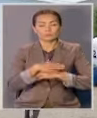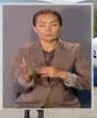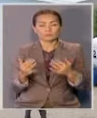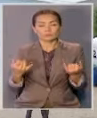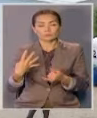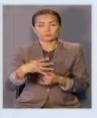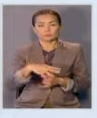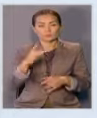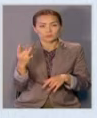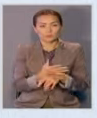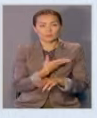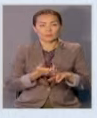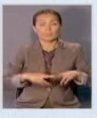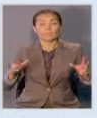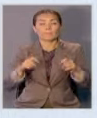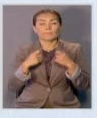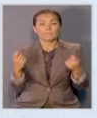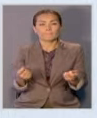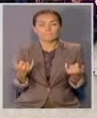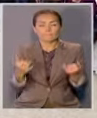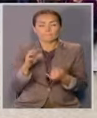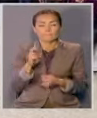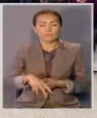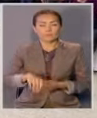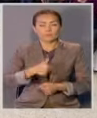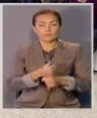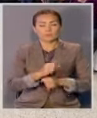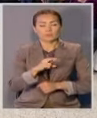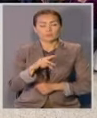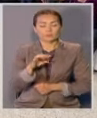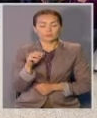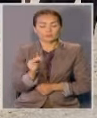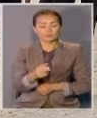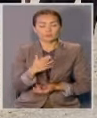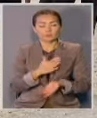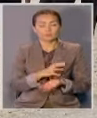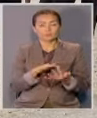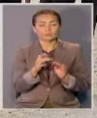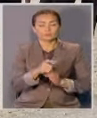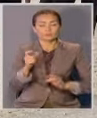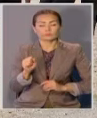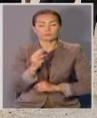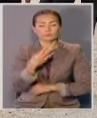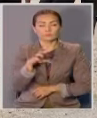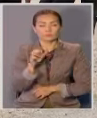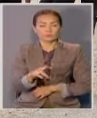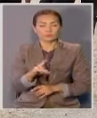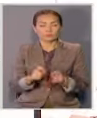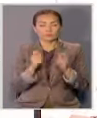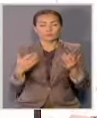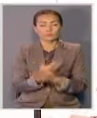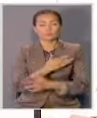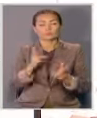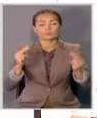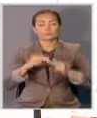ашқан 40-шы мешіт. Жаңа мешіттің тұсаукесер лентасын облыстың бас имамы Алтынбек Тұсханұлы мен ауыл тұрғыны Қамбар Мұқанов қиды. Жаңа